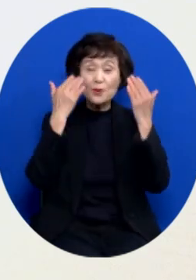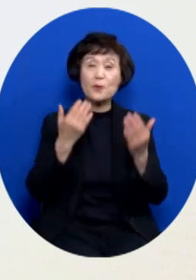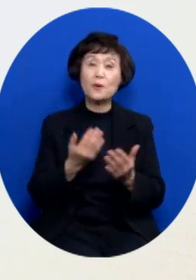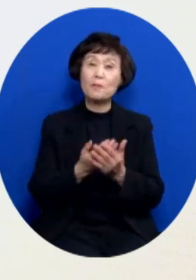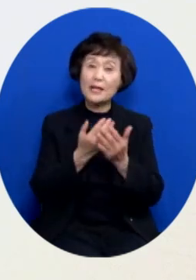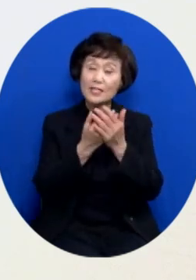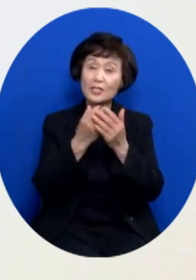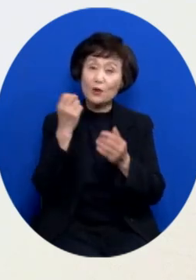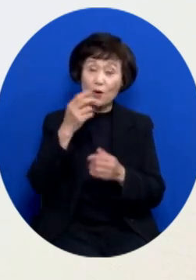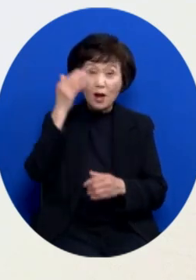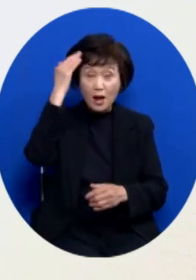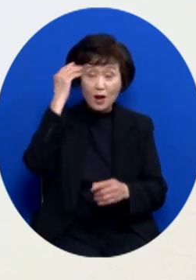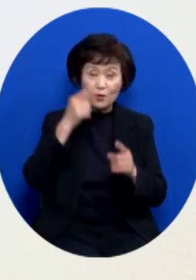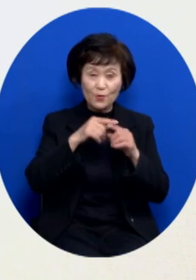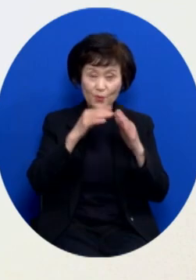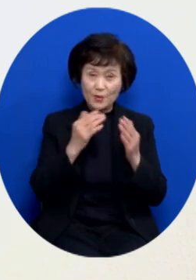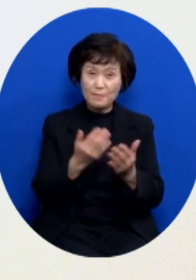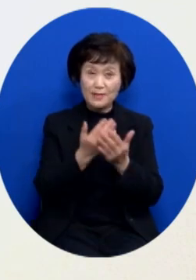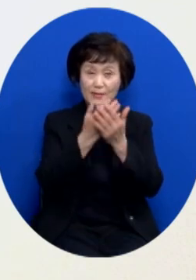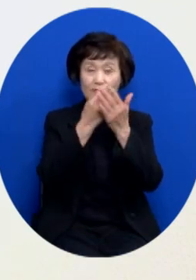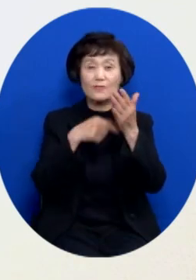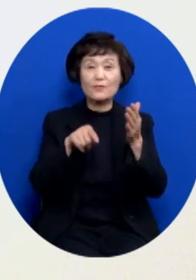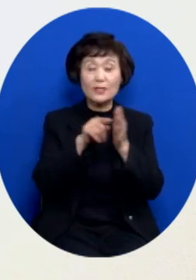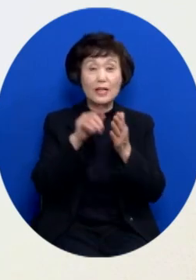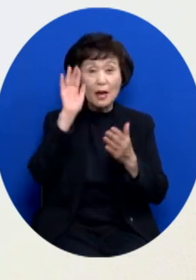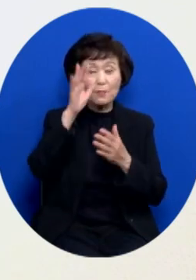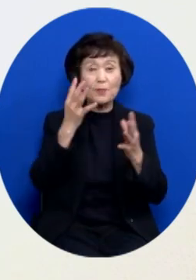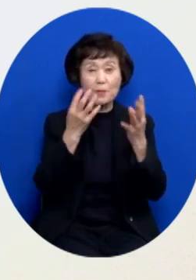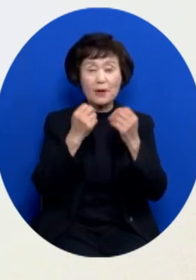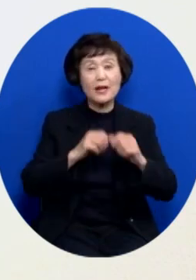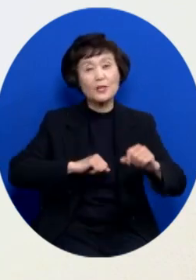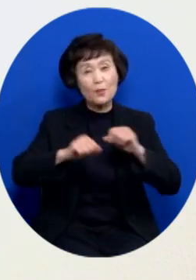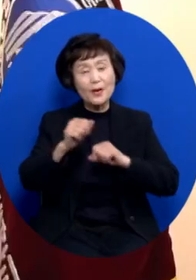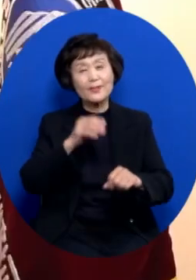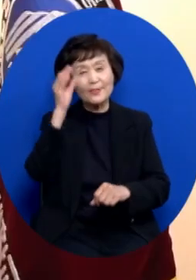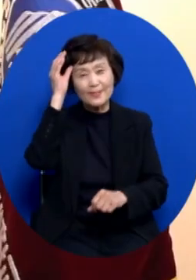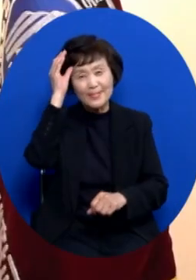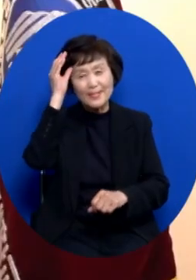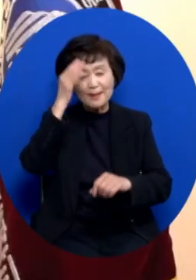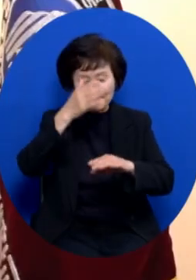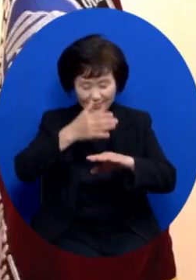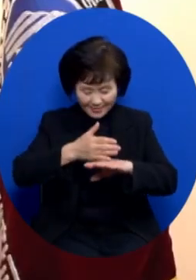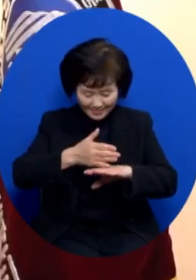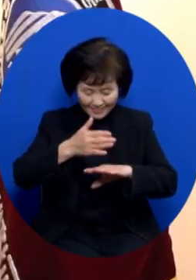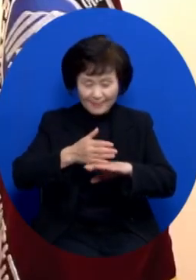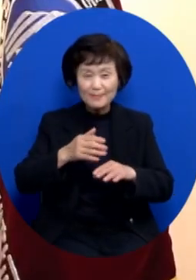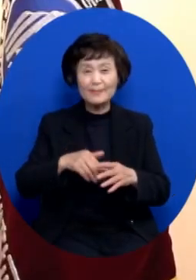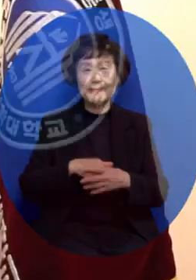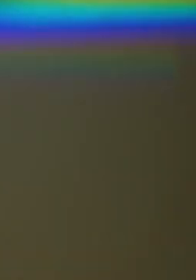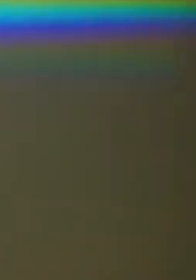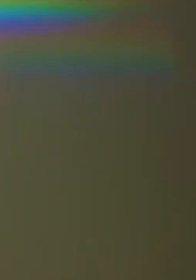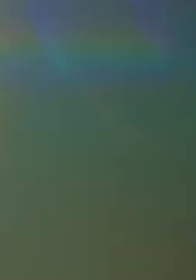물론이고요. 한국 교회 발전을 위해서도 앞으로 많은 활동이 있으시길 기대하겠습니다. 네, 감사합니다. 감사합니다.